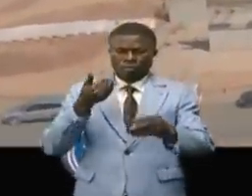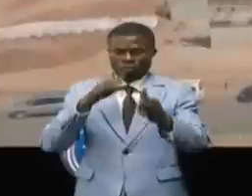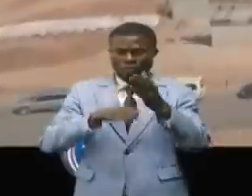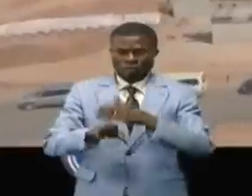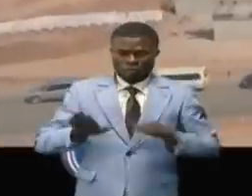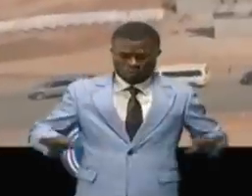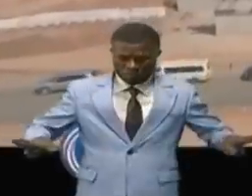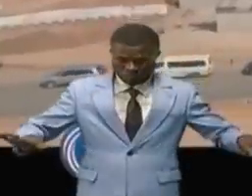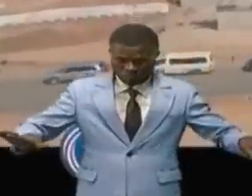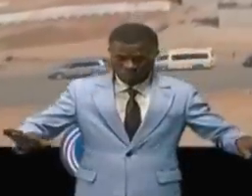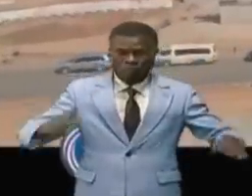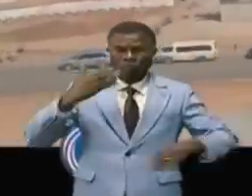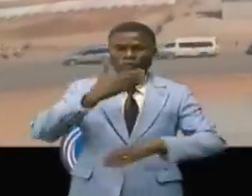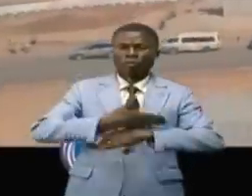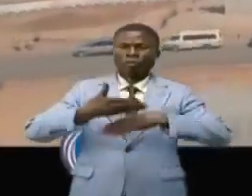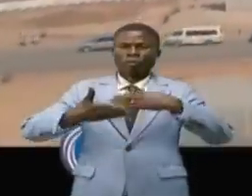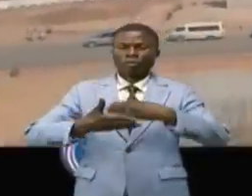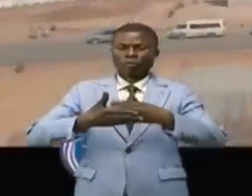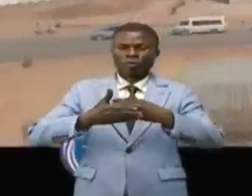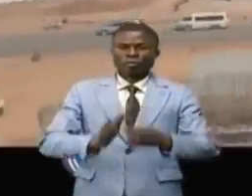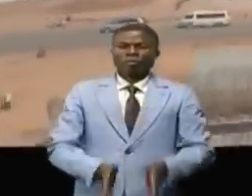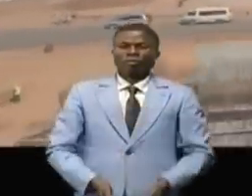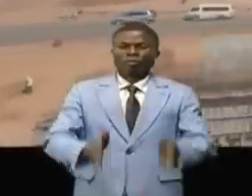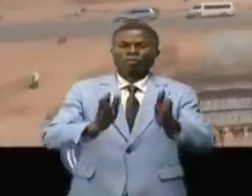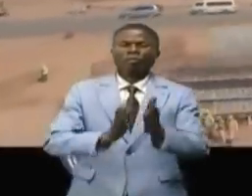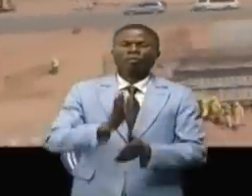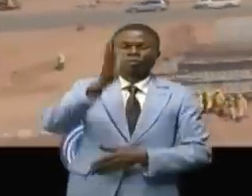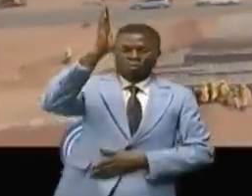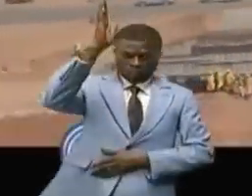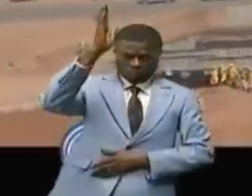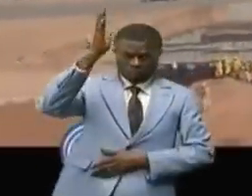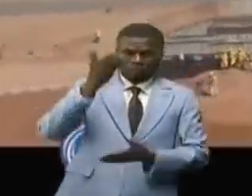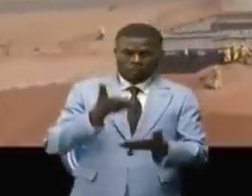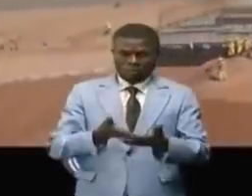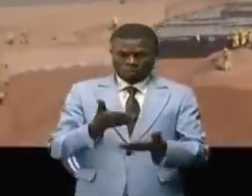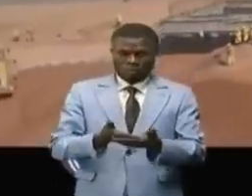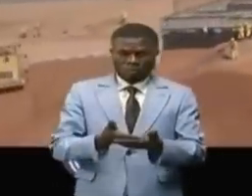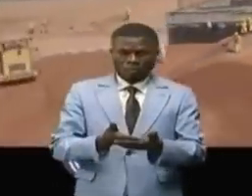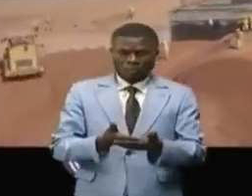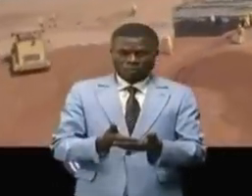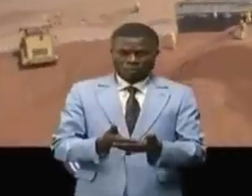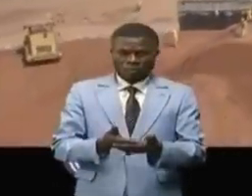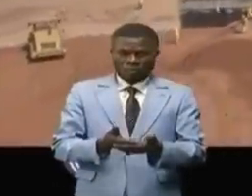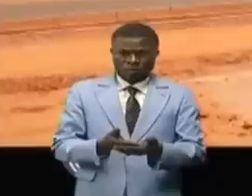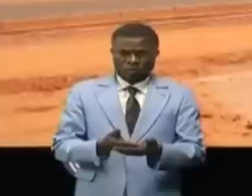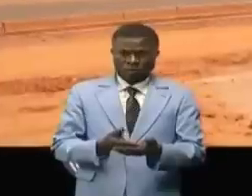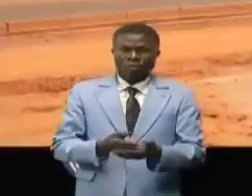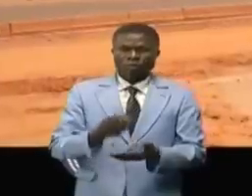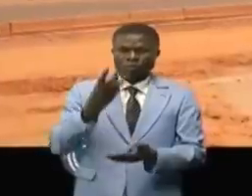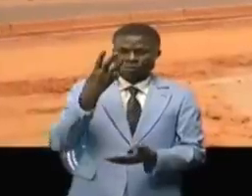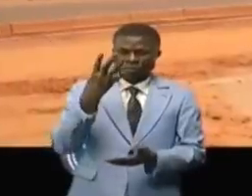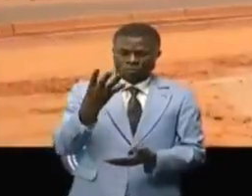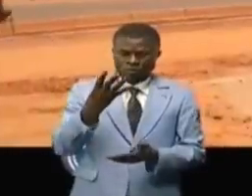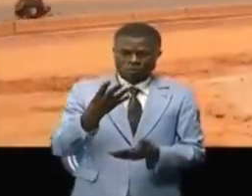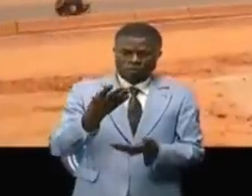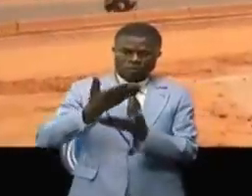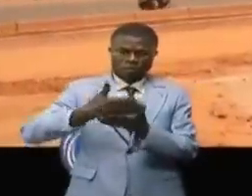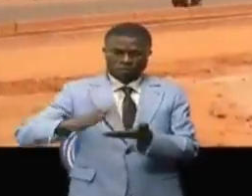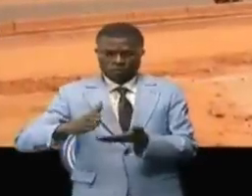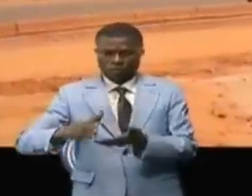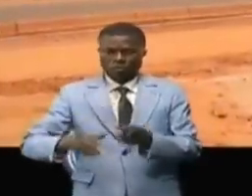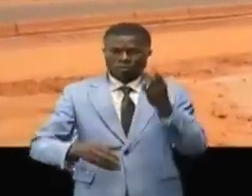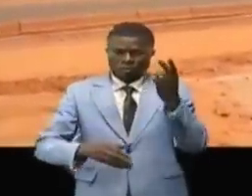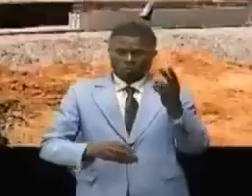la construction de l'échangeur routier de collisie évolue normalement les quatre culés ainsi que les